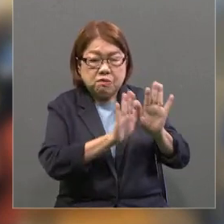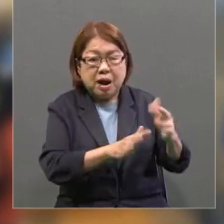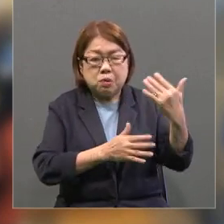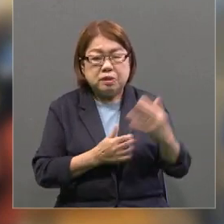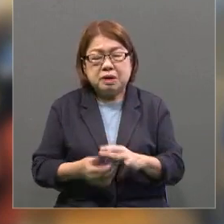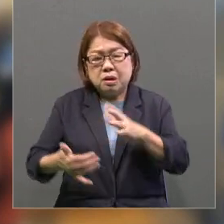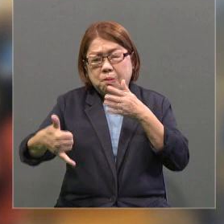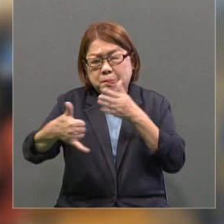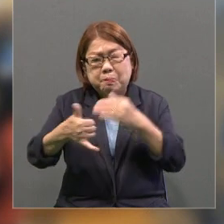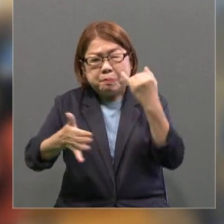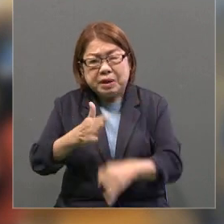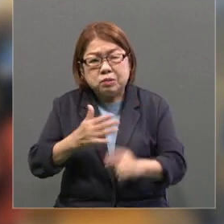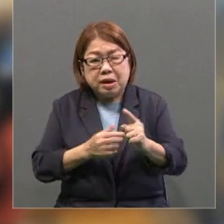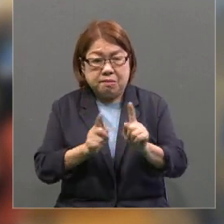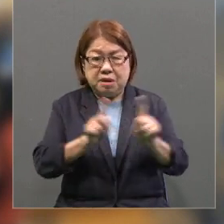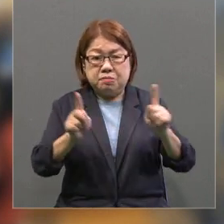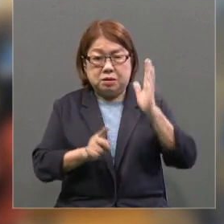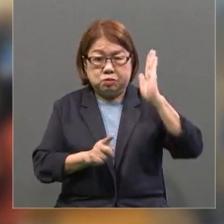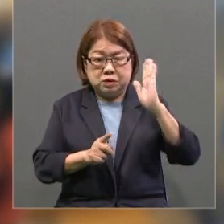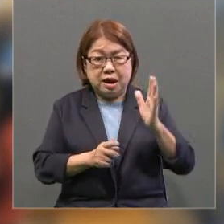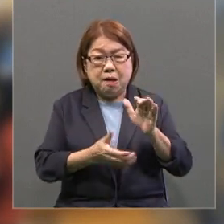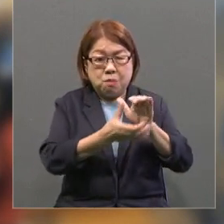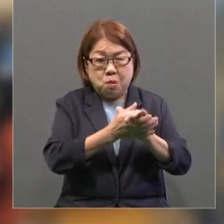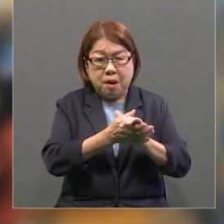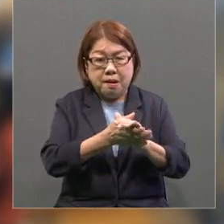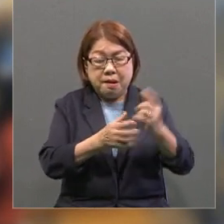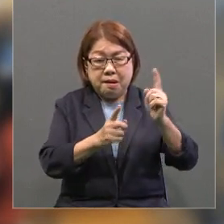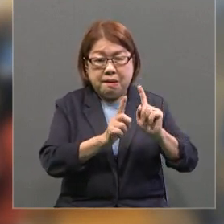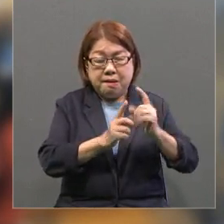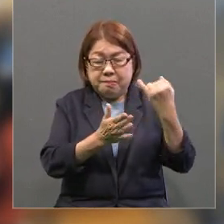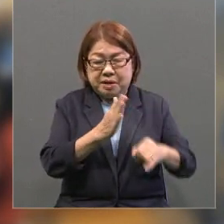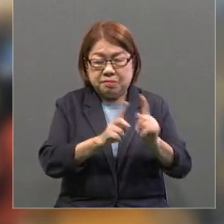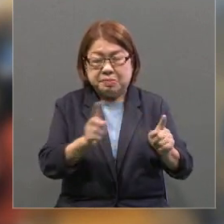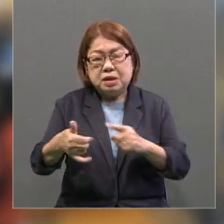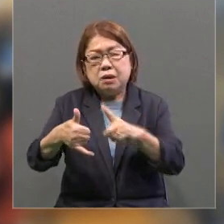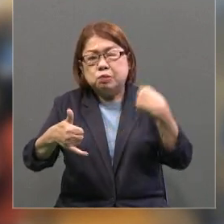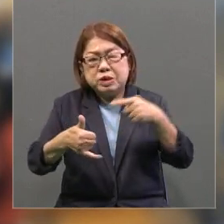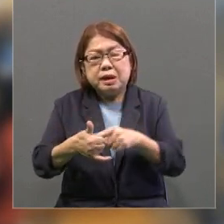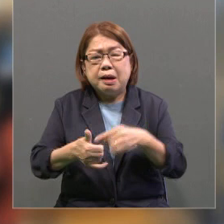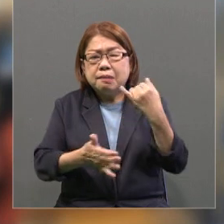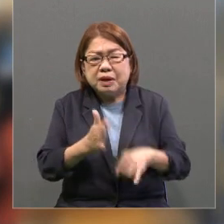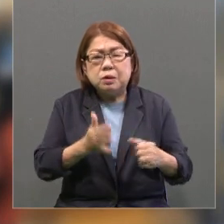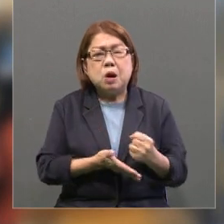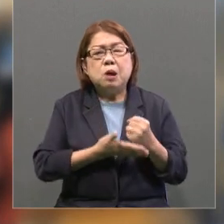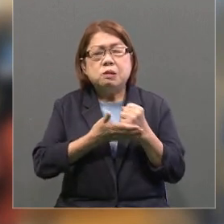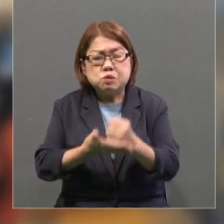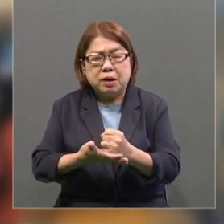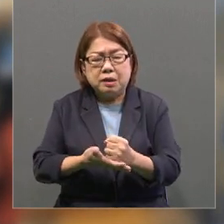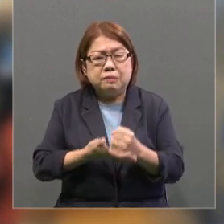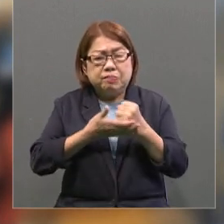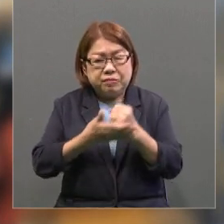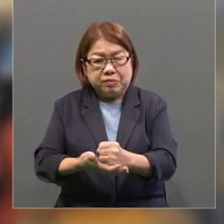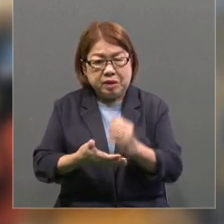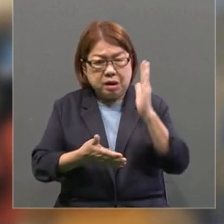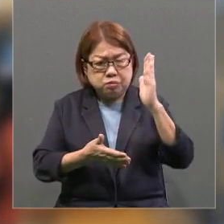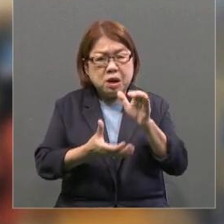ข้อหาอะไรบ้างจะต่างจากของแจ็คคุณผู้ชมในส่วนของมิ้นเนี่ยนะเป็นความผิดฐานช่วยผู้อื่นซึ่งผู้อื่นที่ว่าเนี่ยเป็น